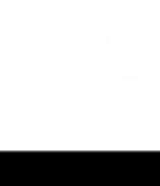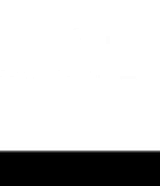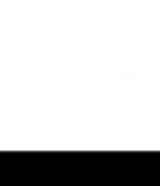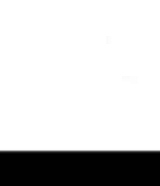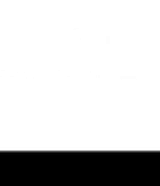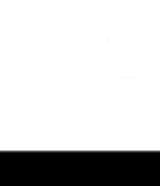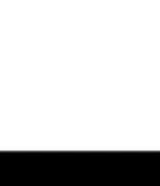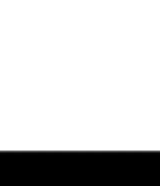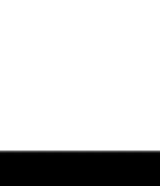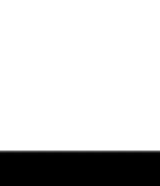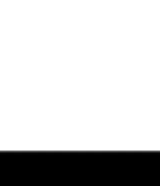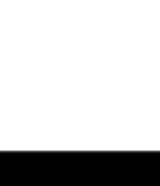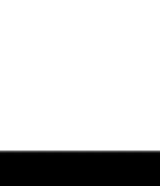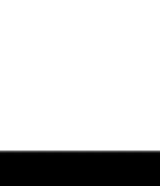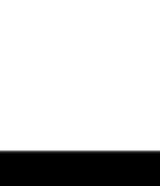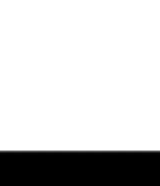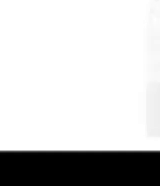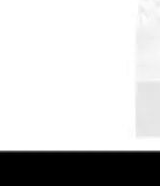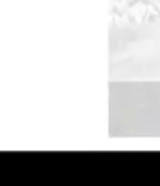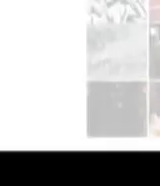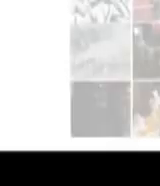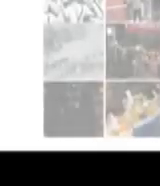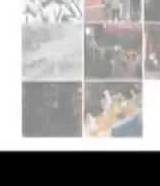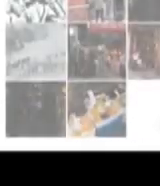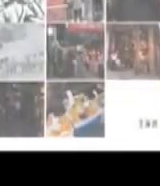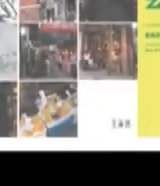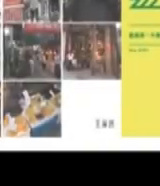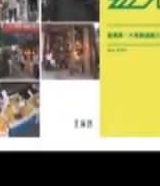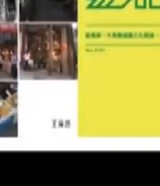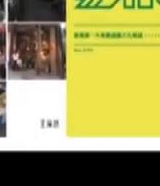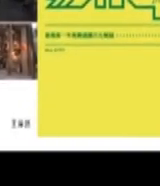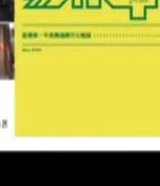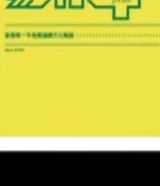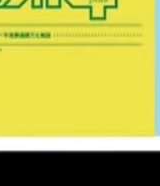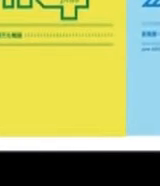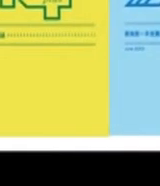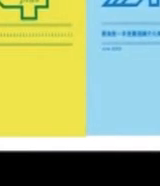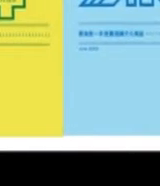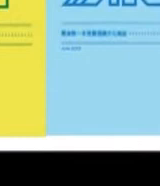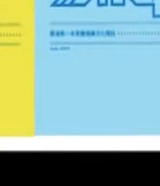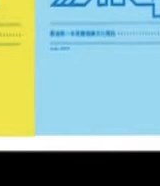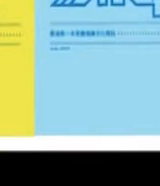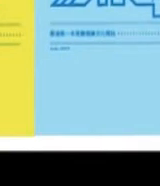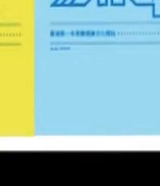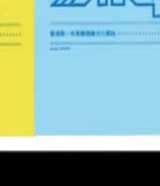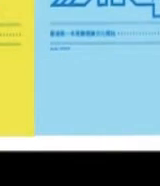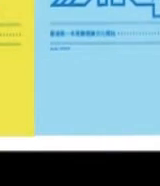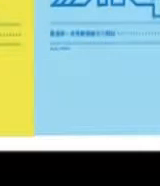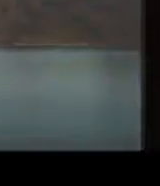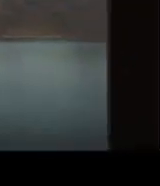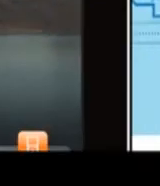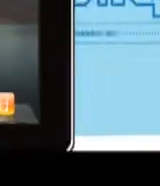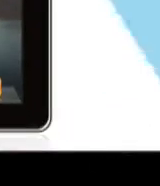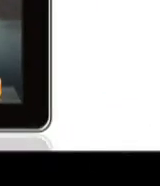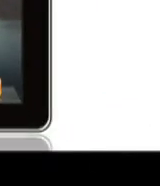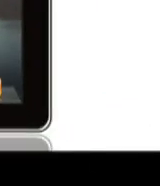務。公共出版服務主要服務非政府組織、公民社會組織、網民等等，將